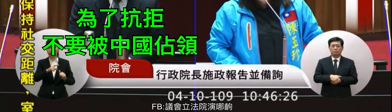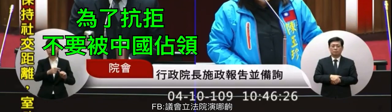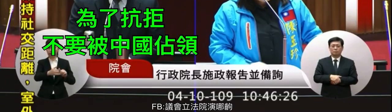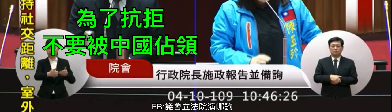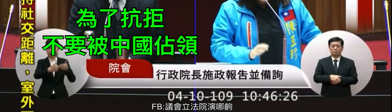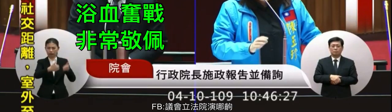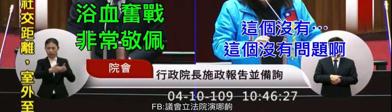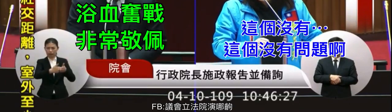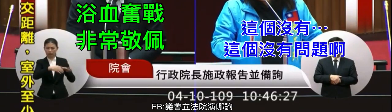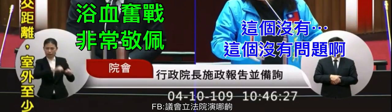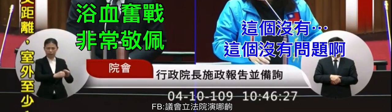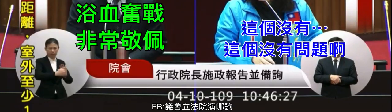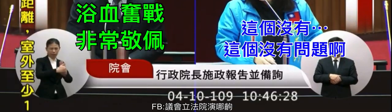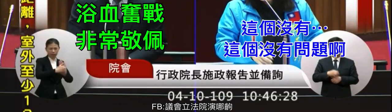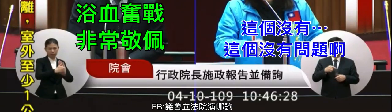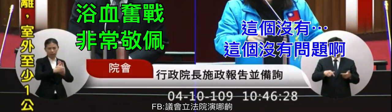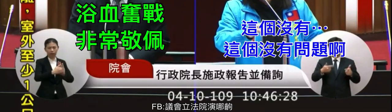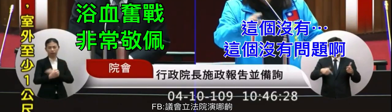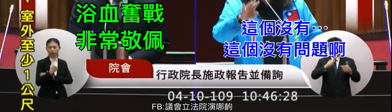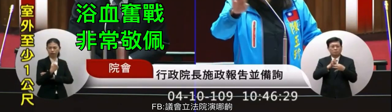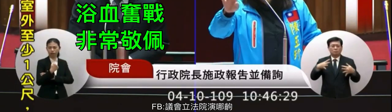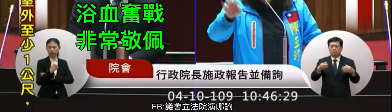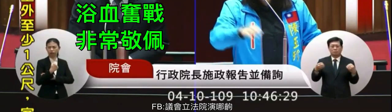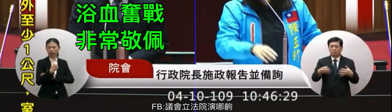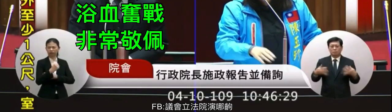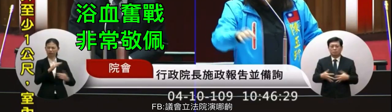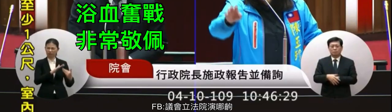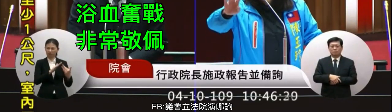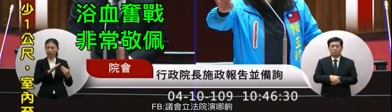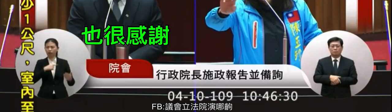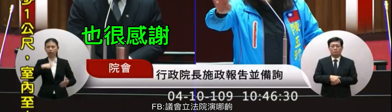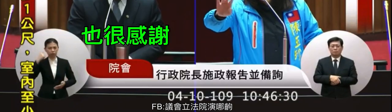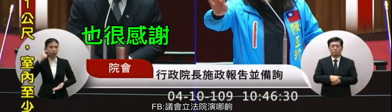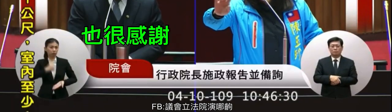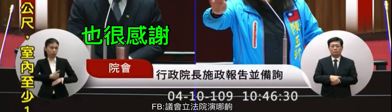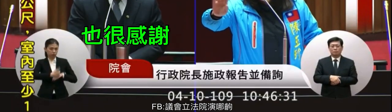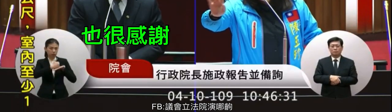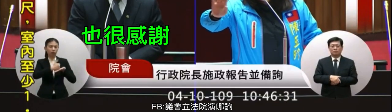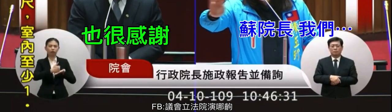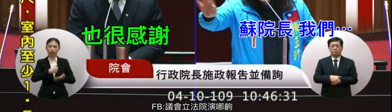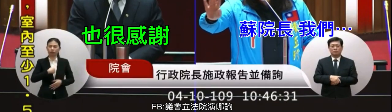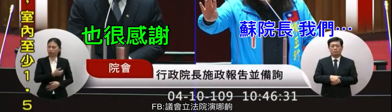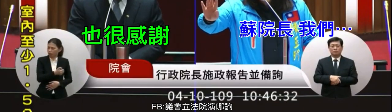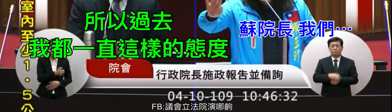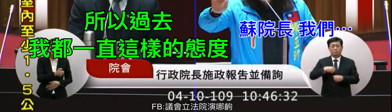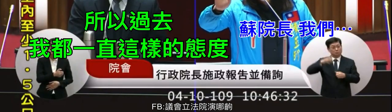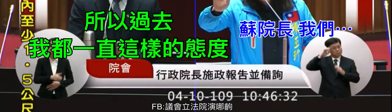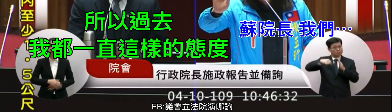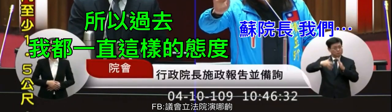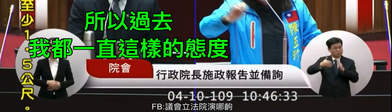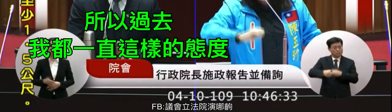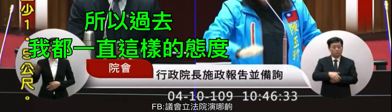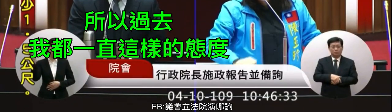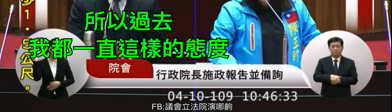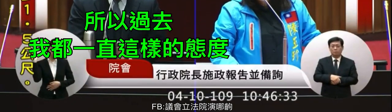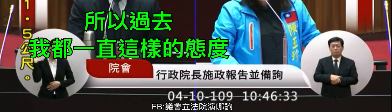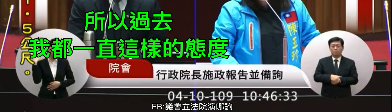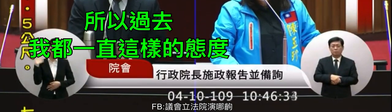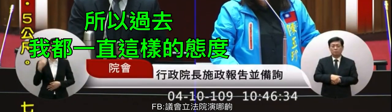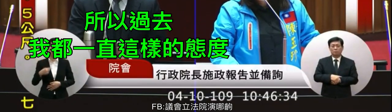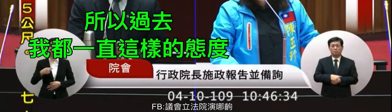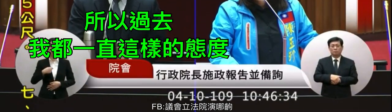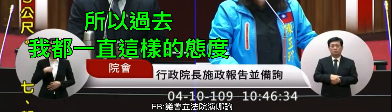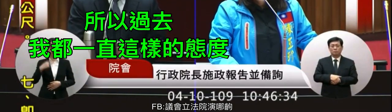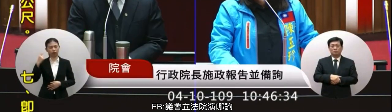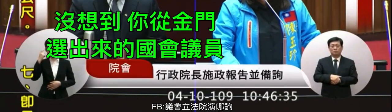国占领， 浴血奋战，这个没有问题啊， 非常敬佩，也很感谢 苏院长。 所以过去我都一直